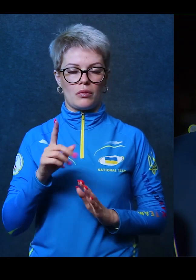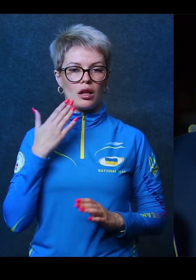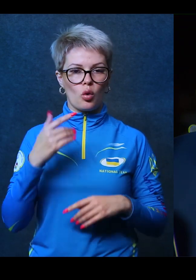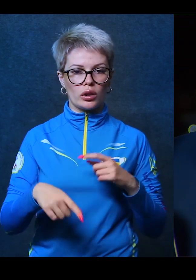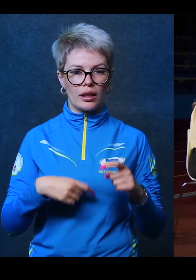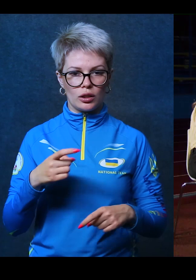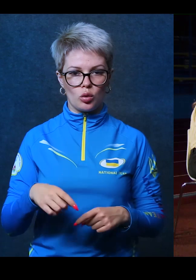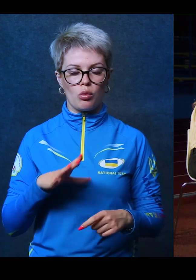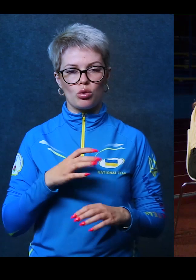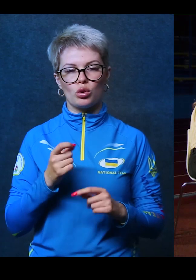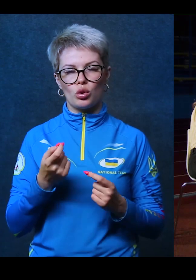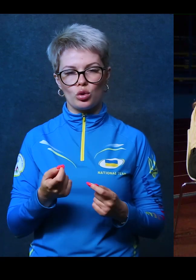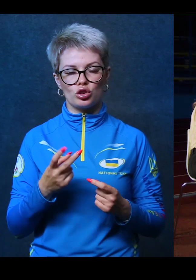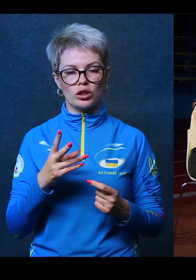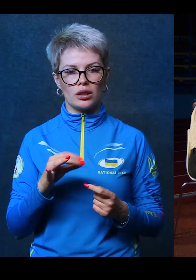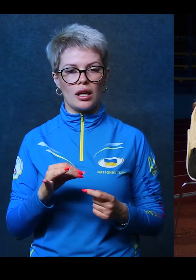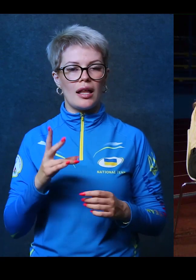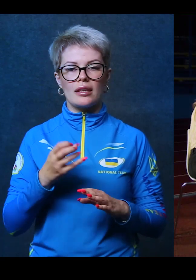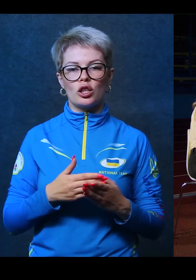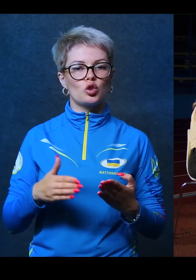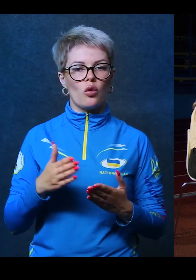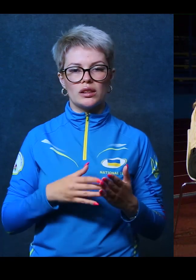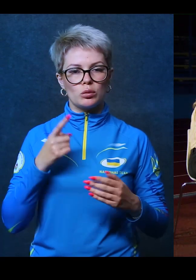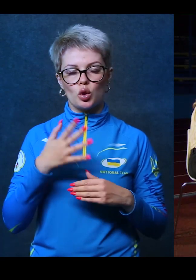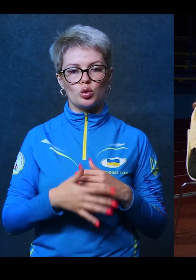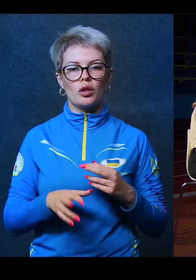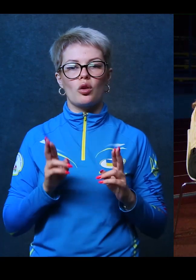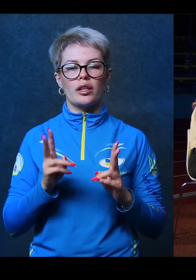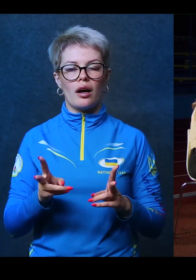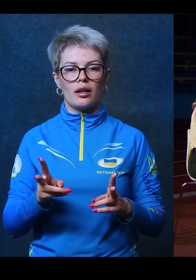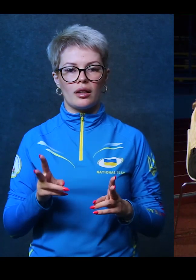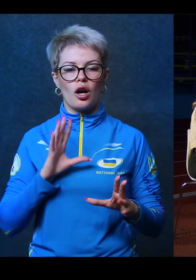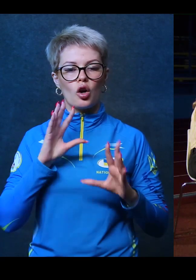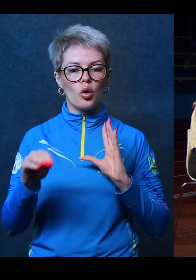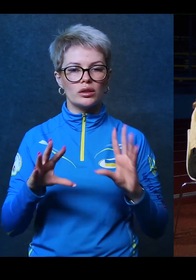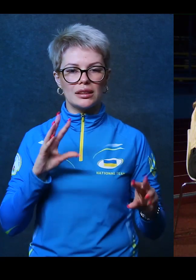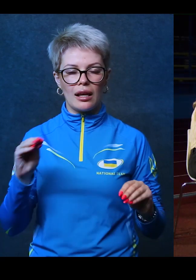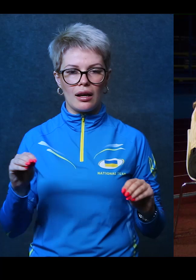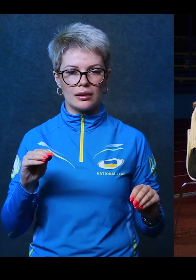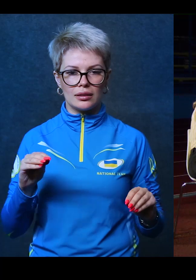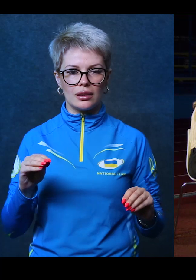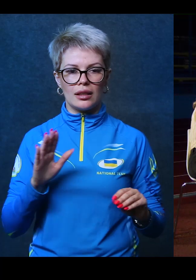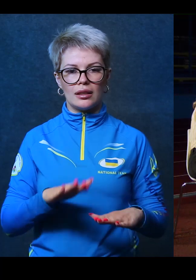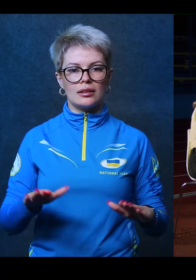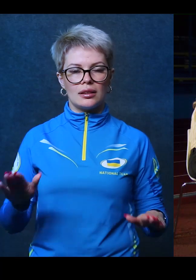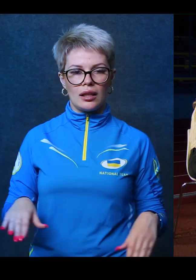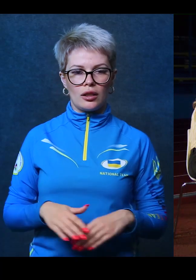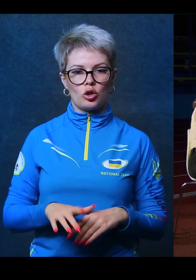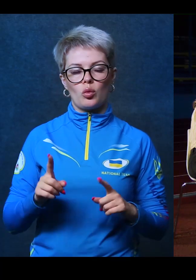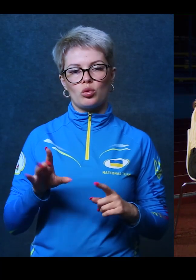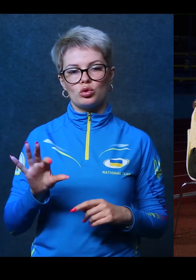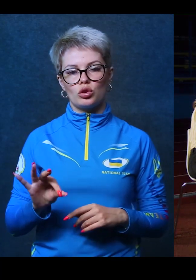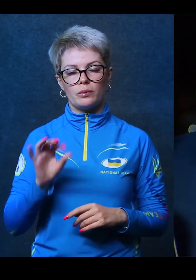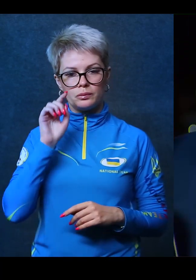Було трошки, не зовсім зрозуміло, як розсіляти дітей, тому